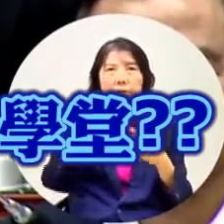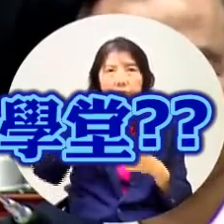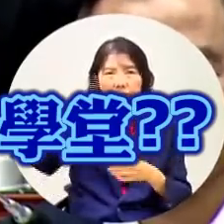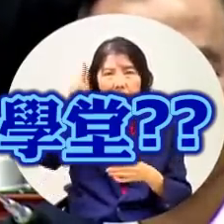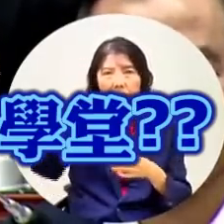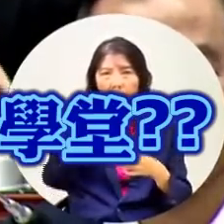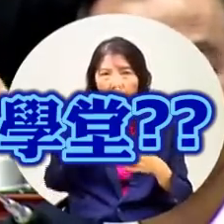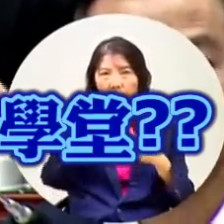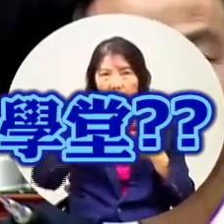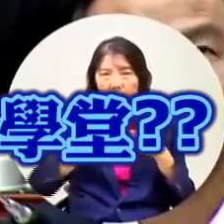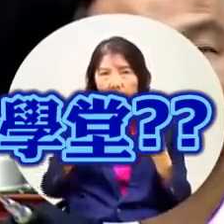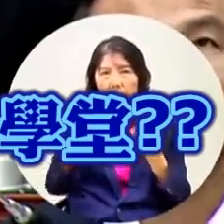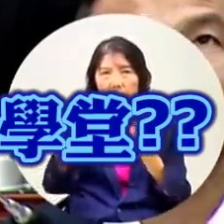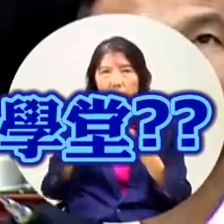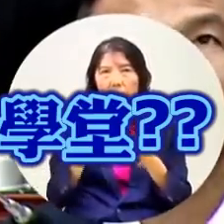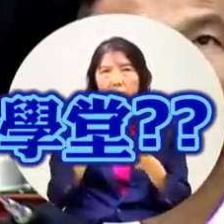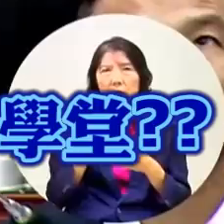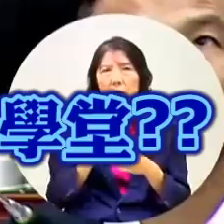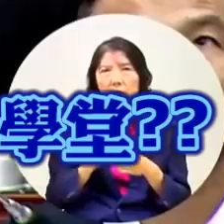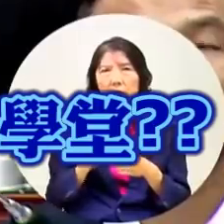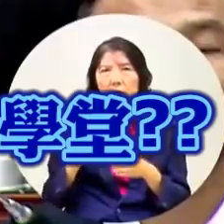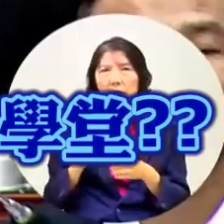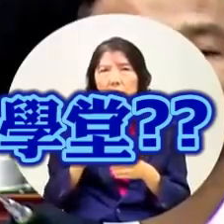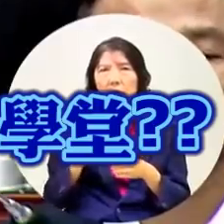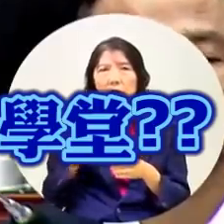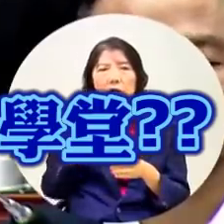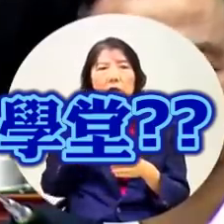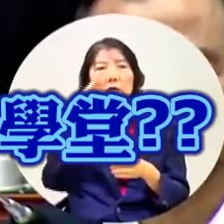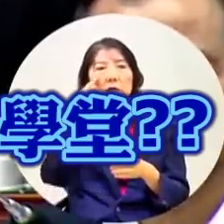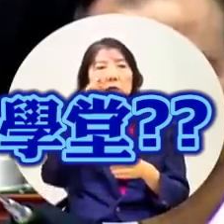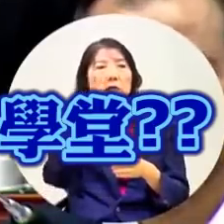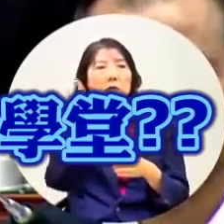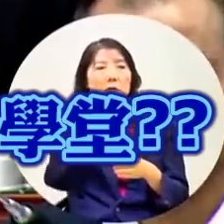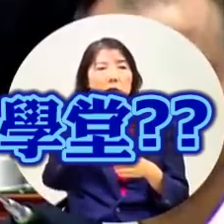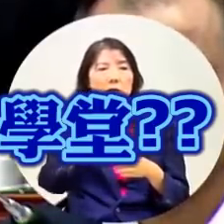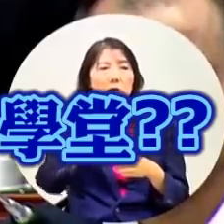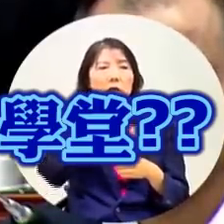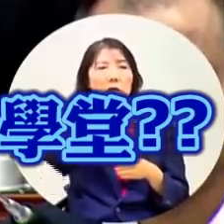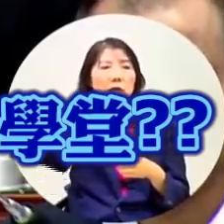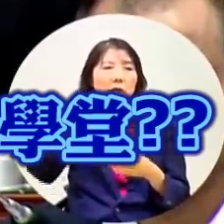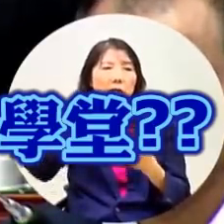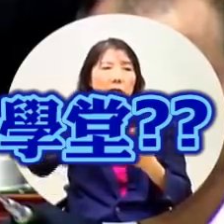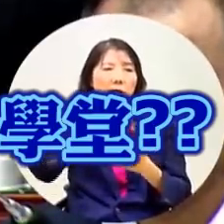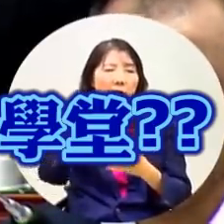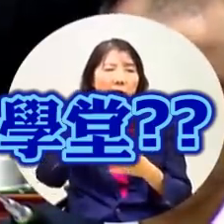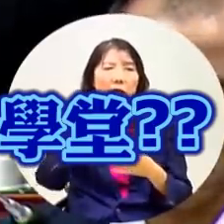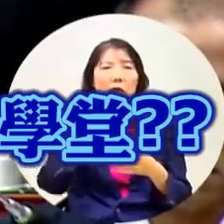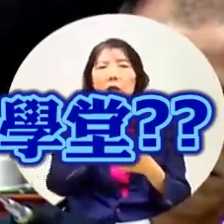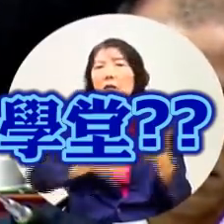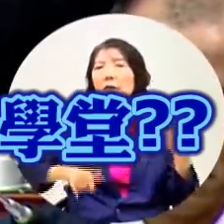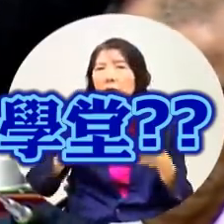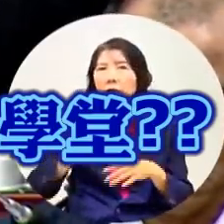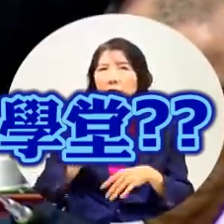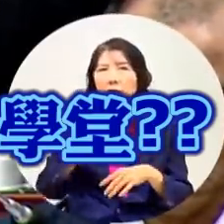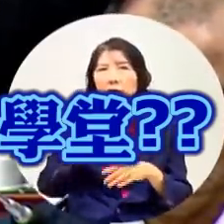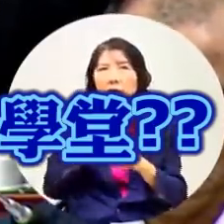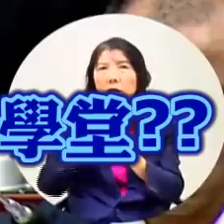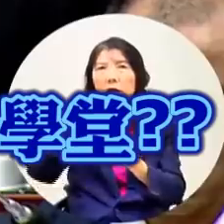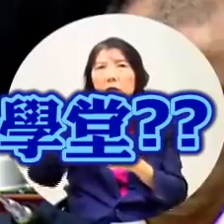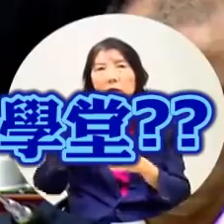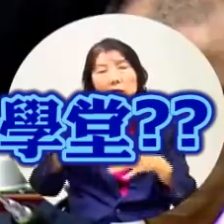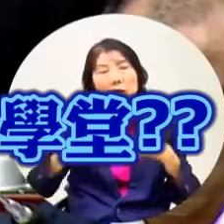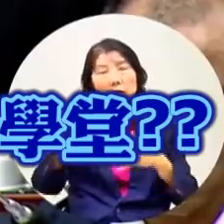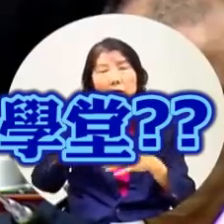人。如果你们动不动用有色的眼光，造成这些人心理压力，他不干了，离职了，请问议员，你会快